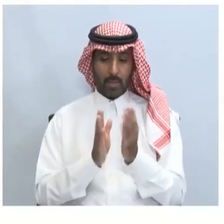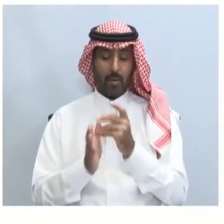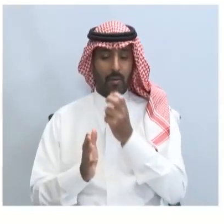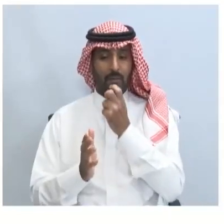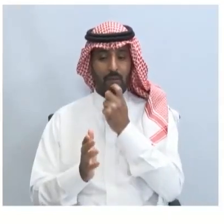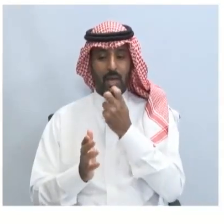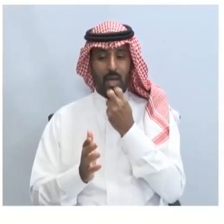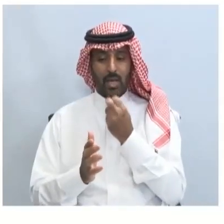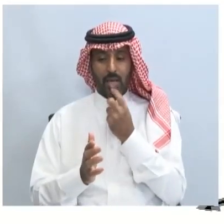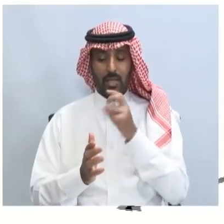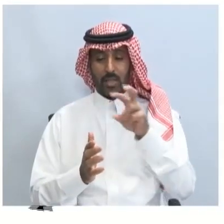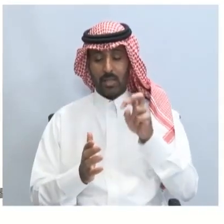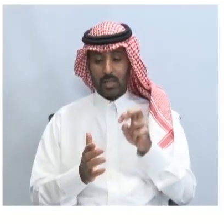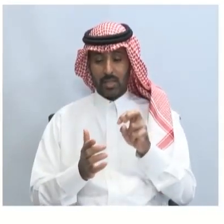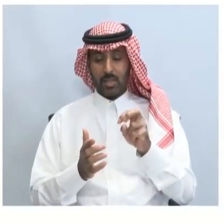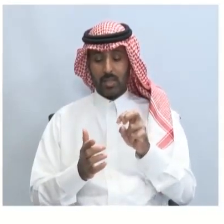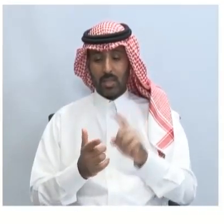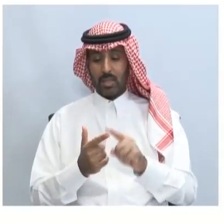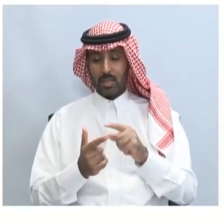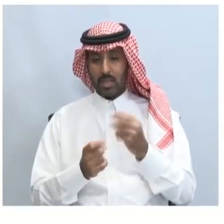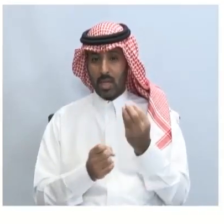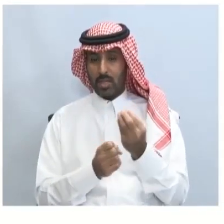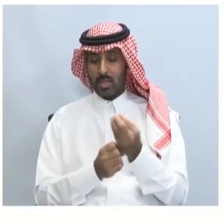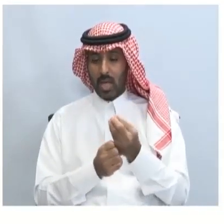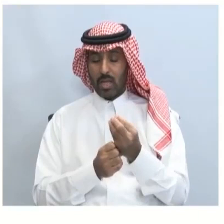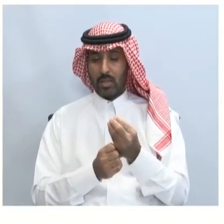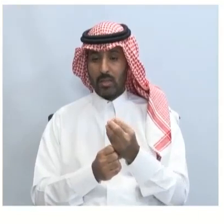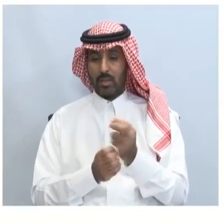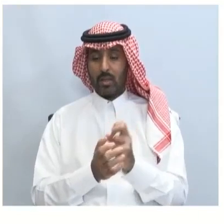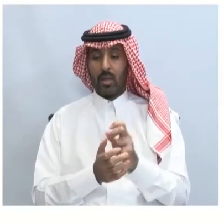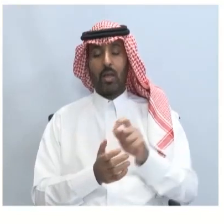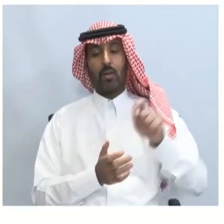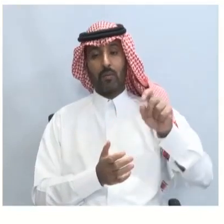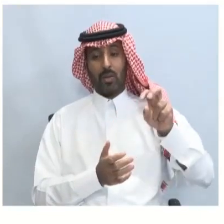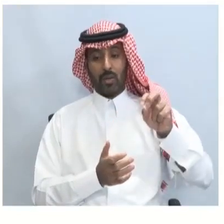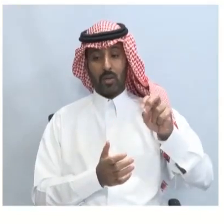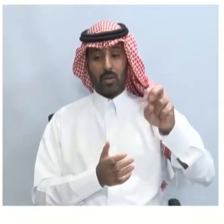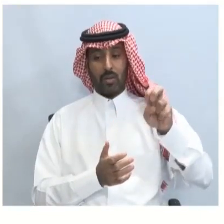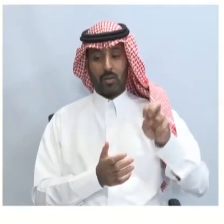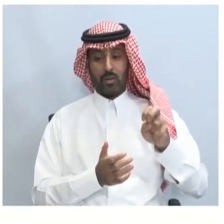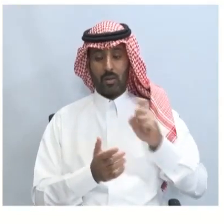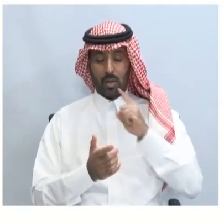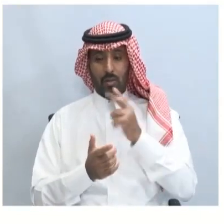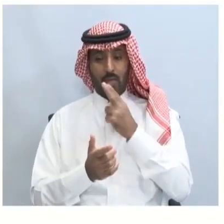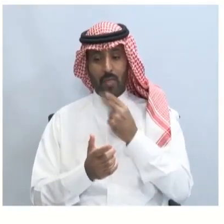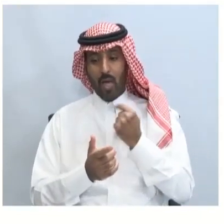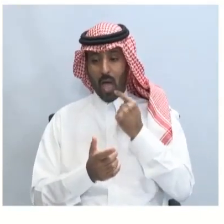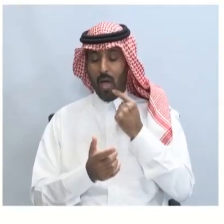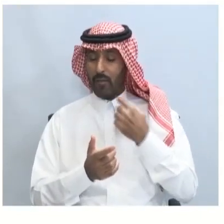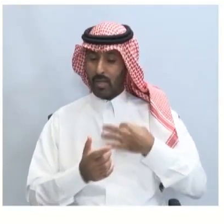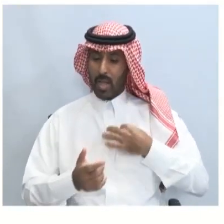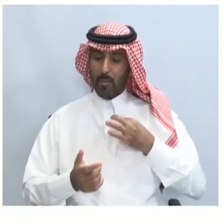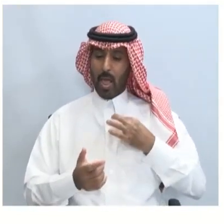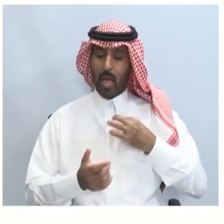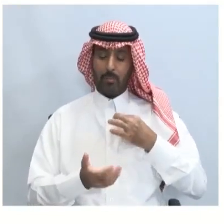كتاب الدراسات الاسلاميه وهذا هو موضوع درسنا نظافه الملابس والمكان وهو من مواضيع